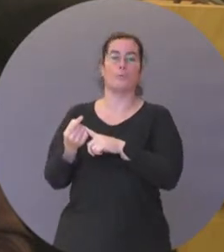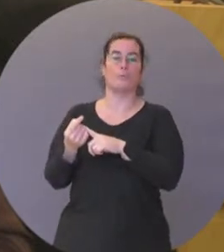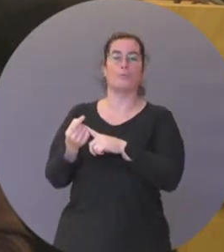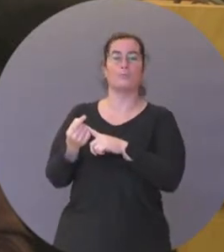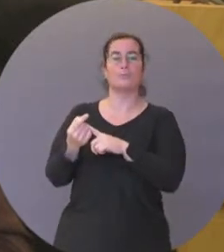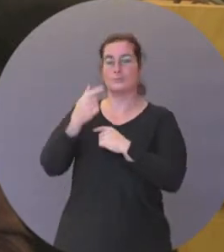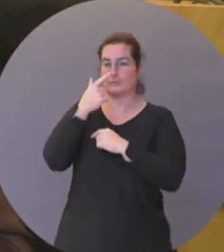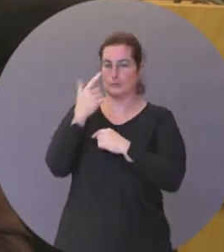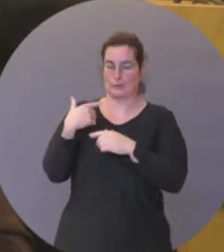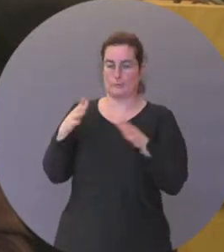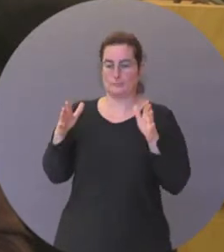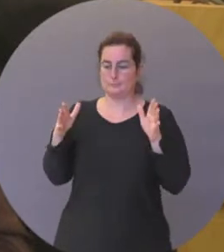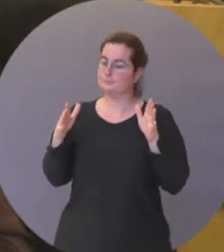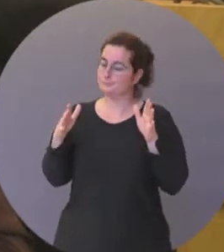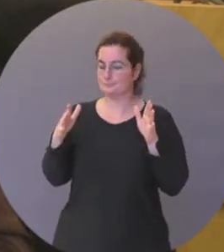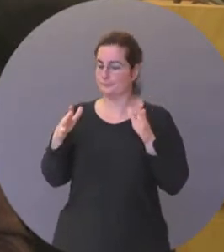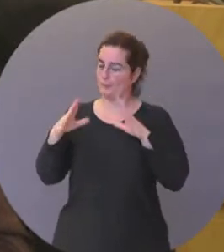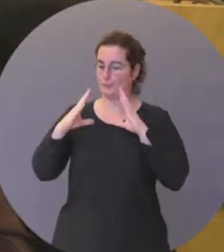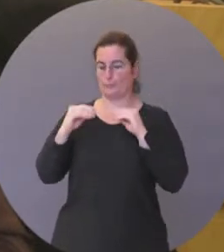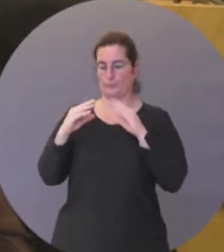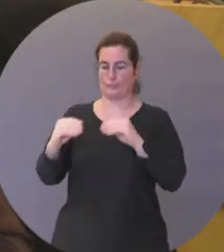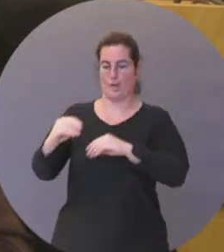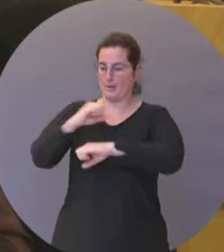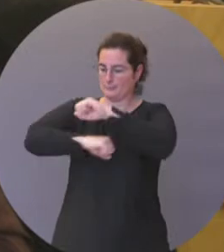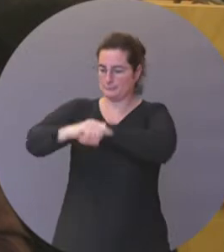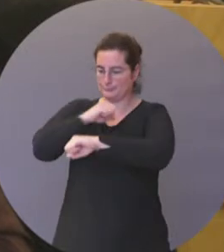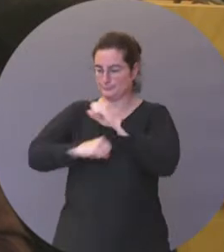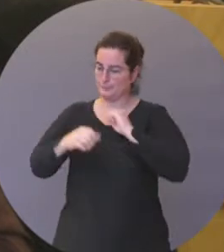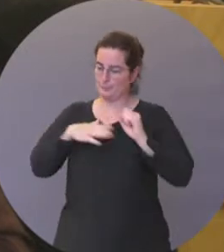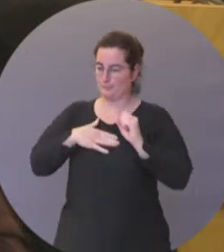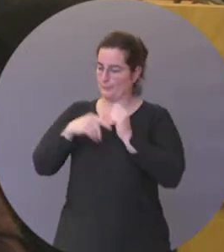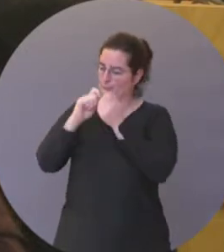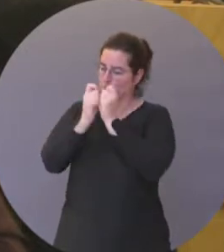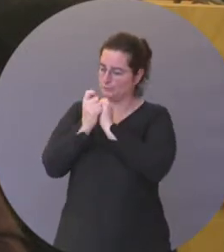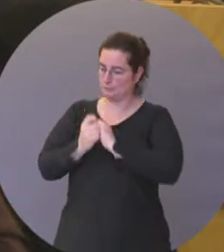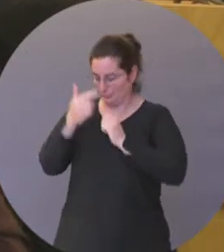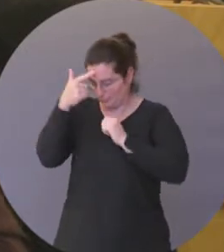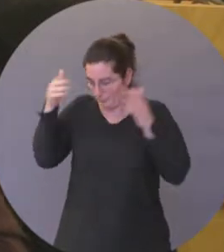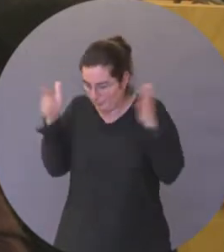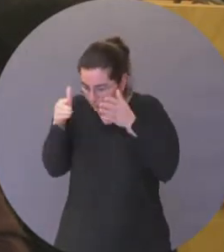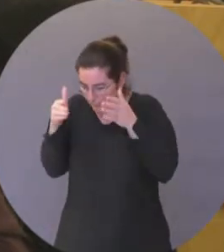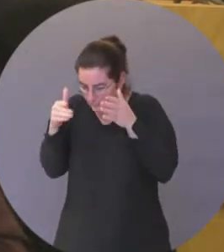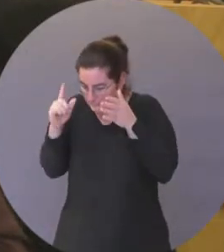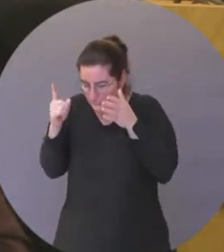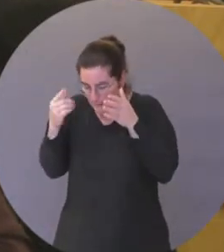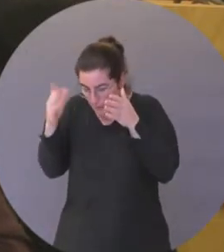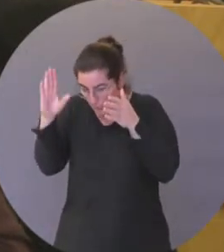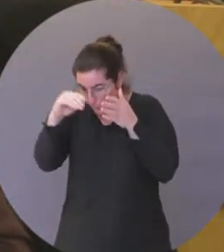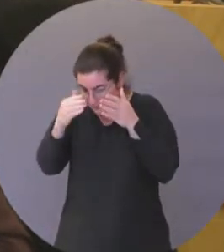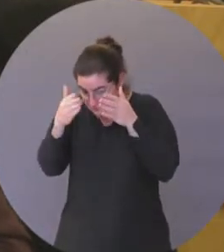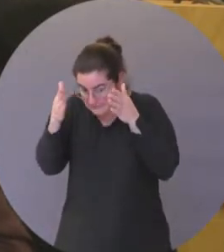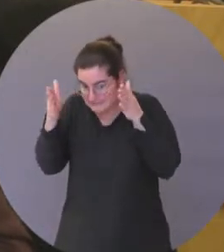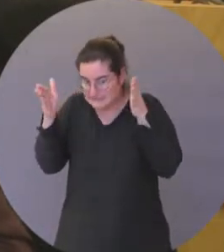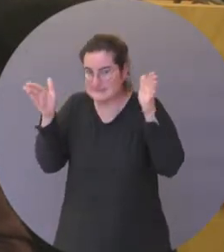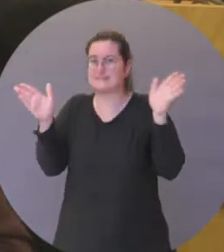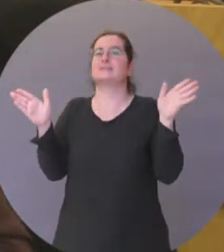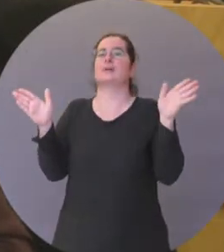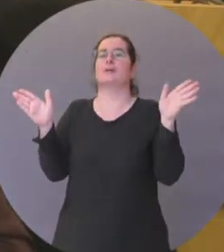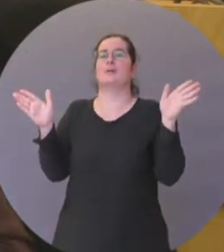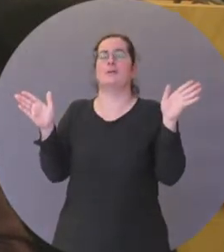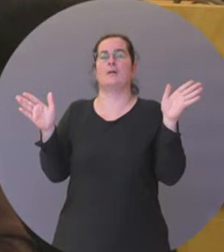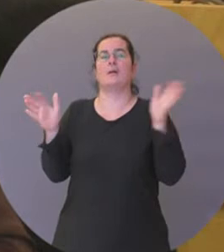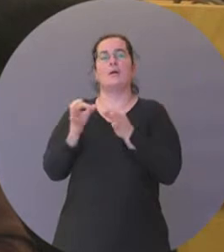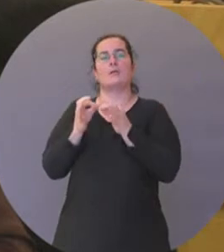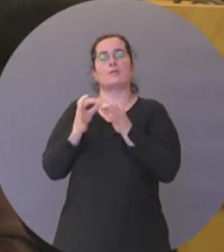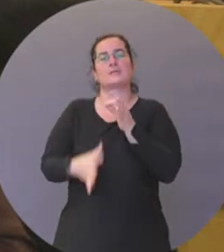leur disposition et la mise en place de leur de leurs mesures en oubliant le ruissellement négatif que